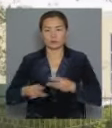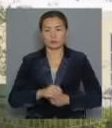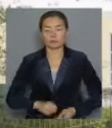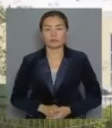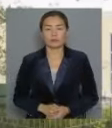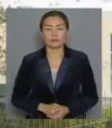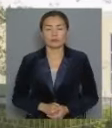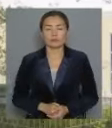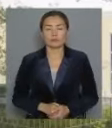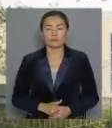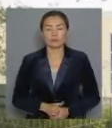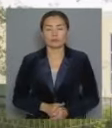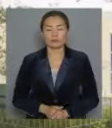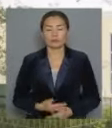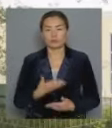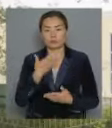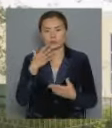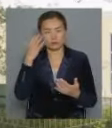қазақстандықтардың арналған аза тұту күні